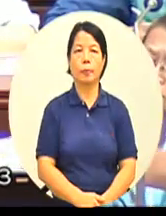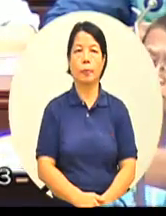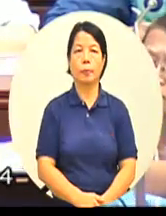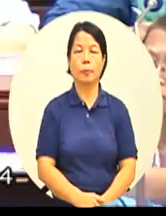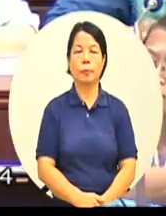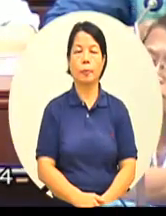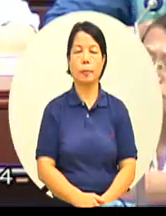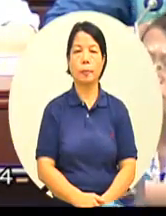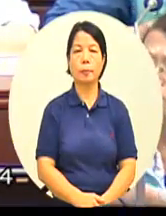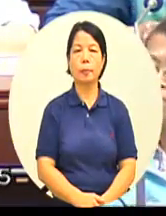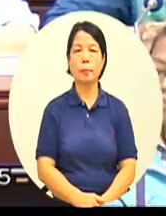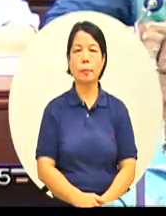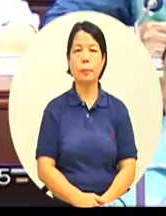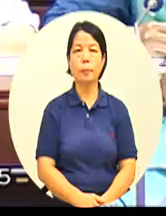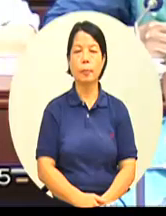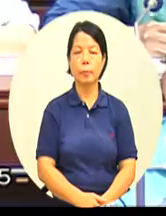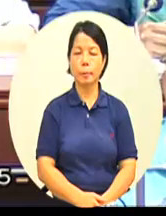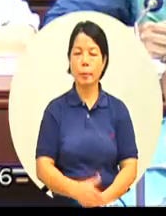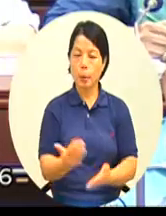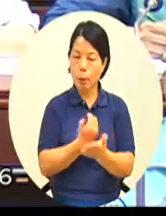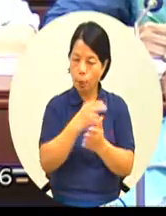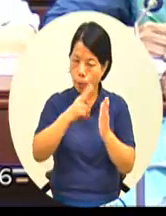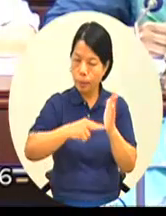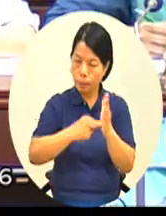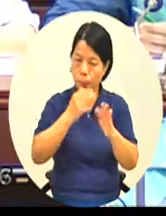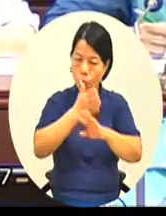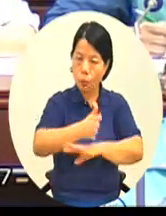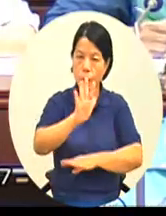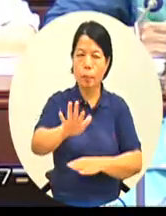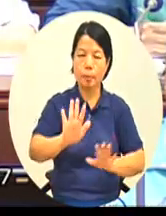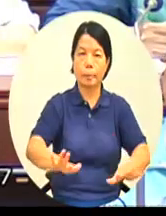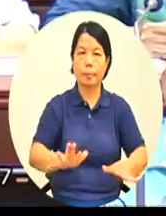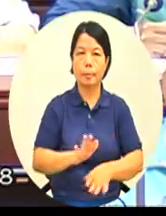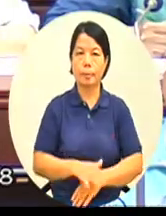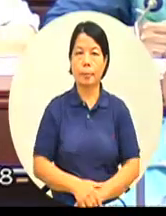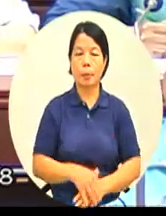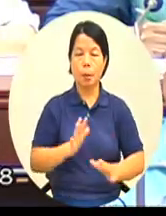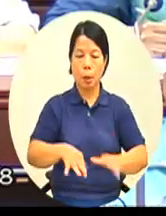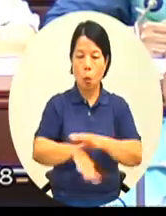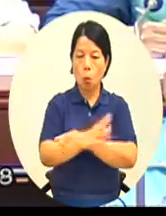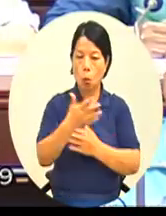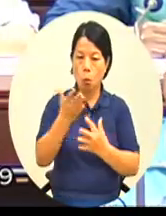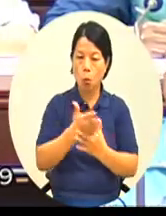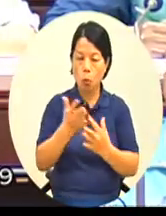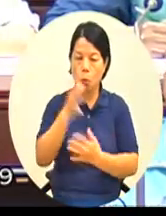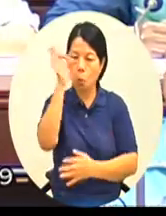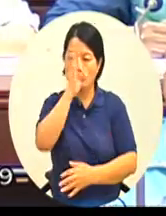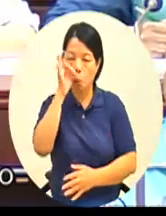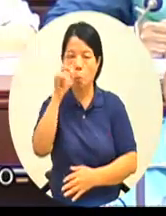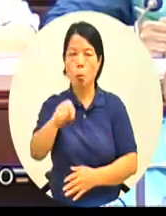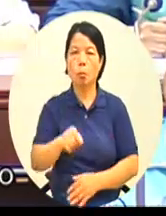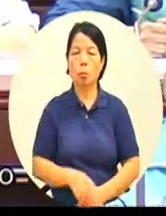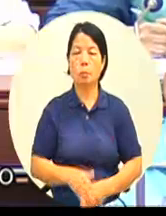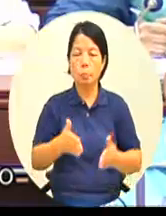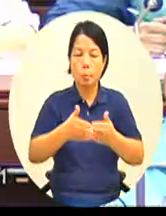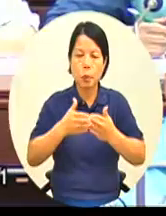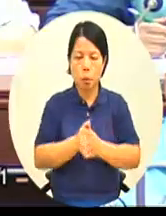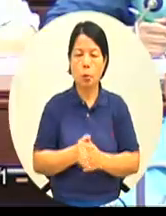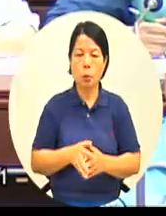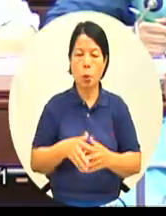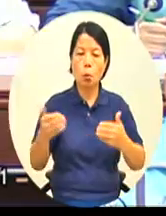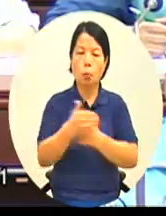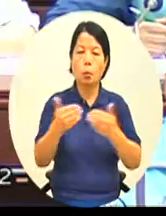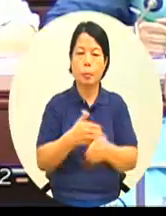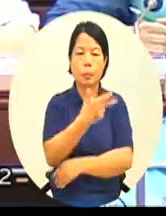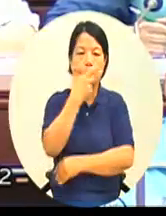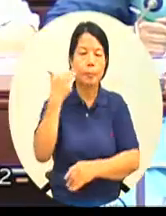刚才也有跟议员说明了，就是说其实我们现在闲置空间的找寻，您是希望在交通比较便利的这